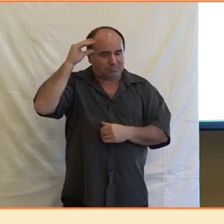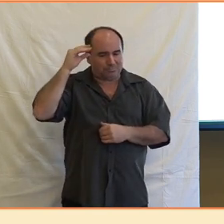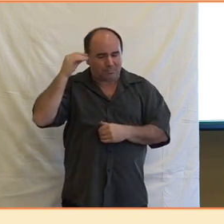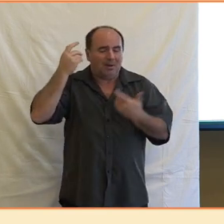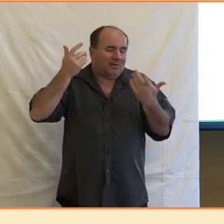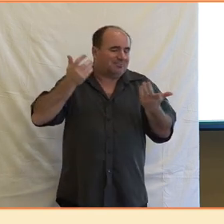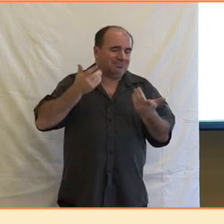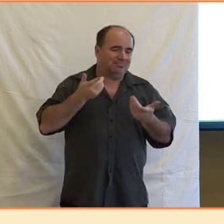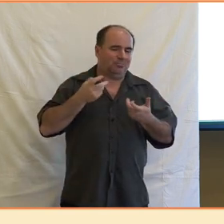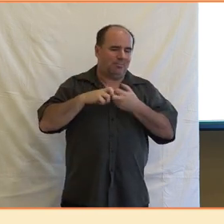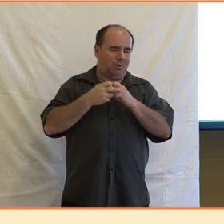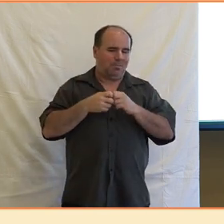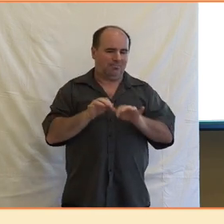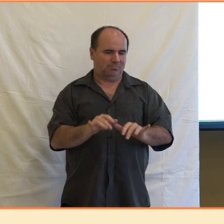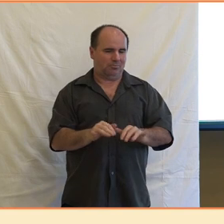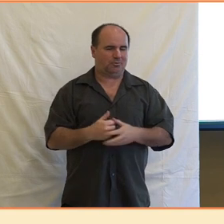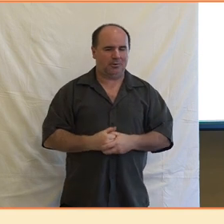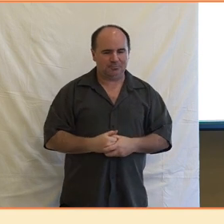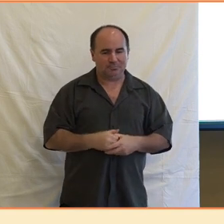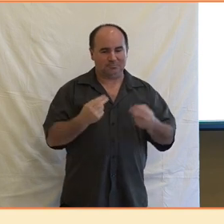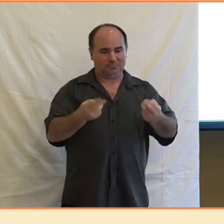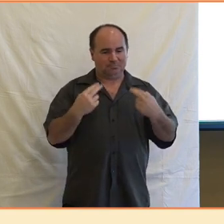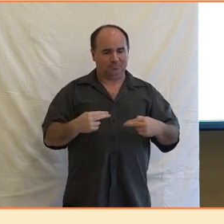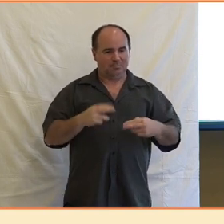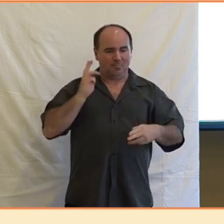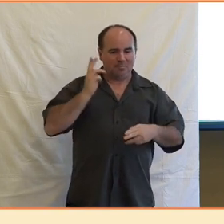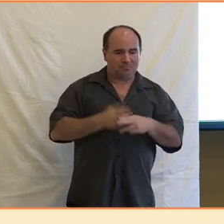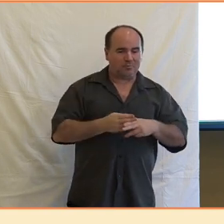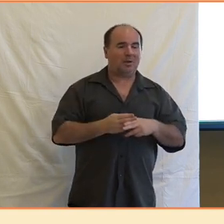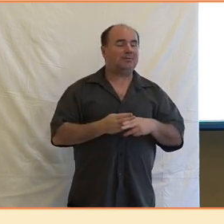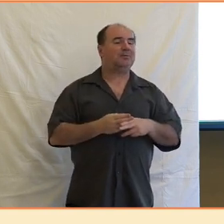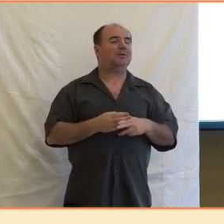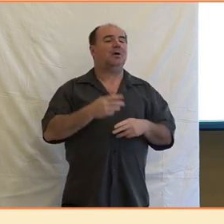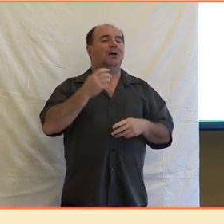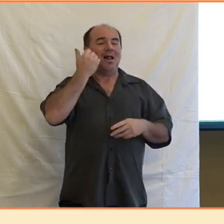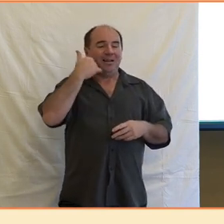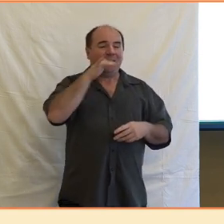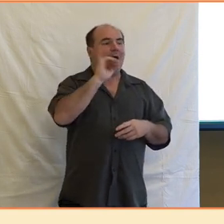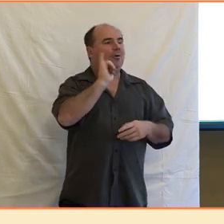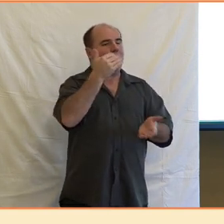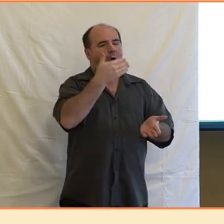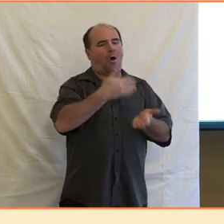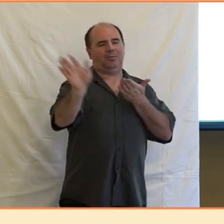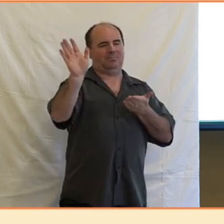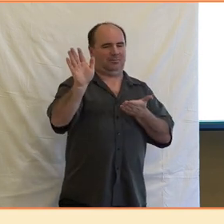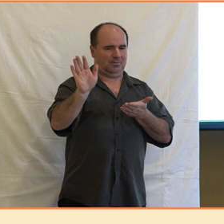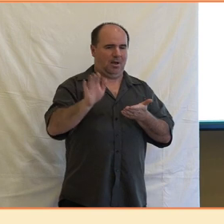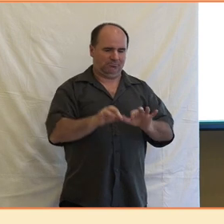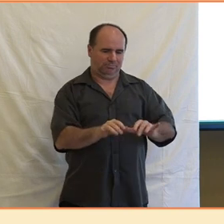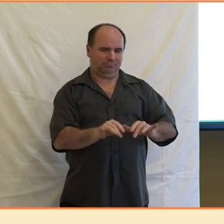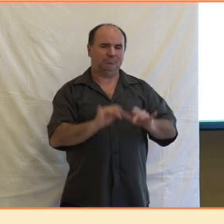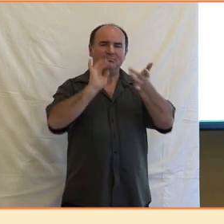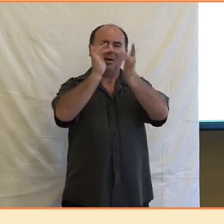je odmítají. To asi není úplně typická skupina, která by byla běžně řazena tedy do té oblasti mezi lidi